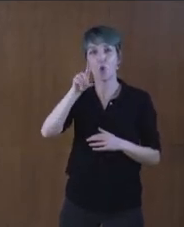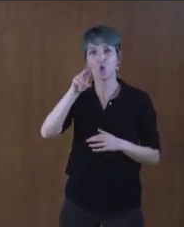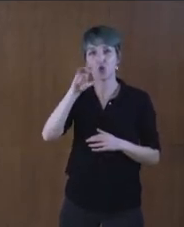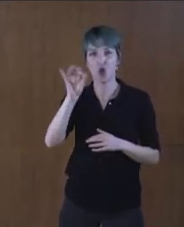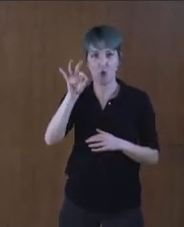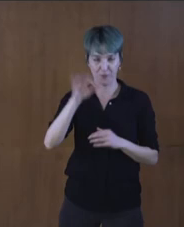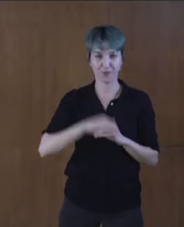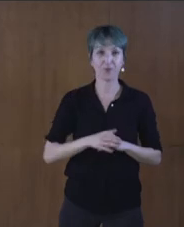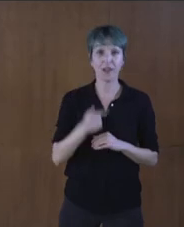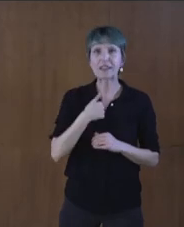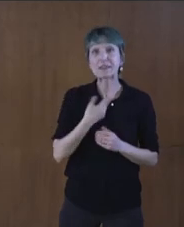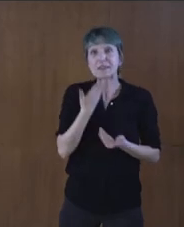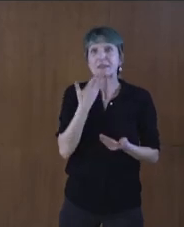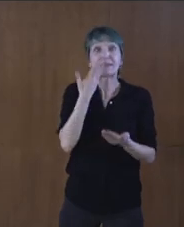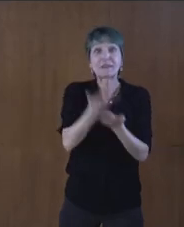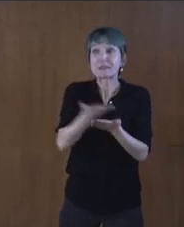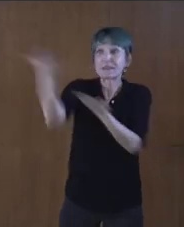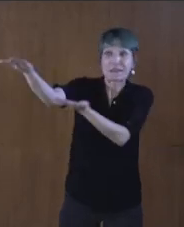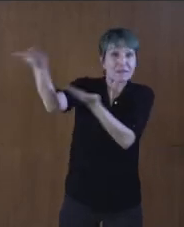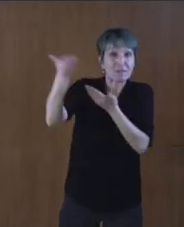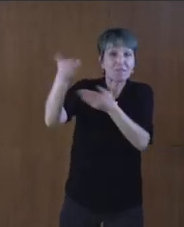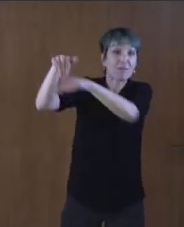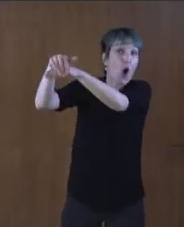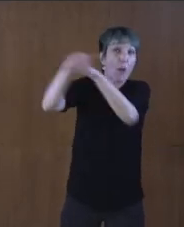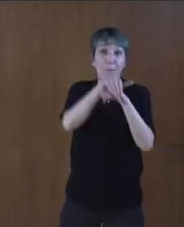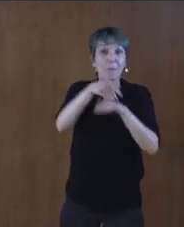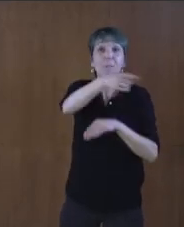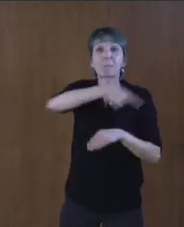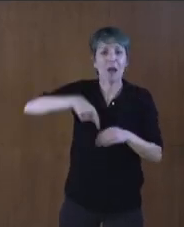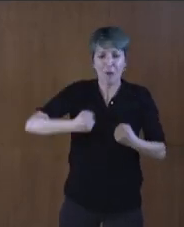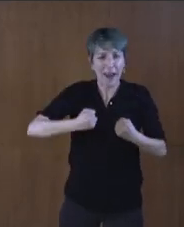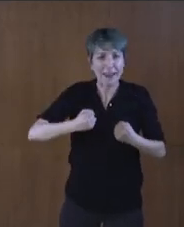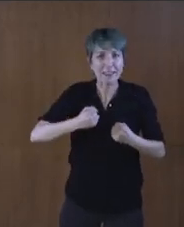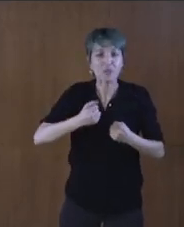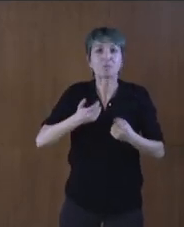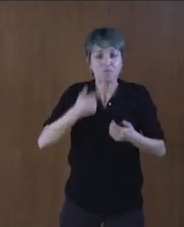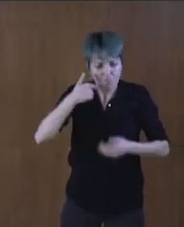Us vull convidar amb totes les meves forces a entomar